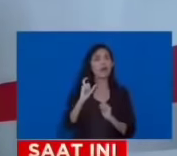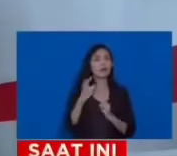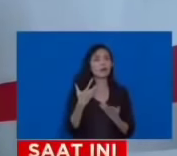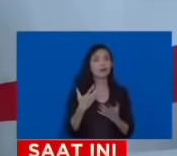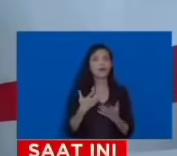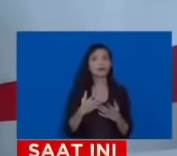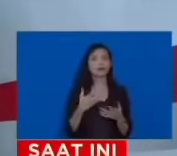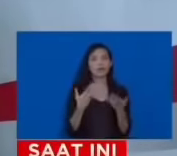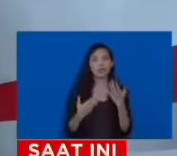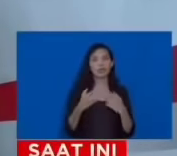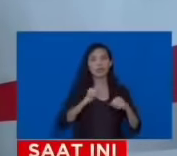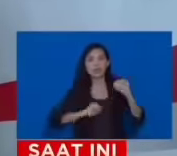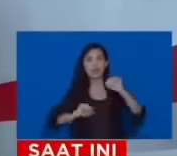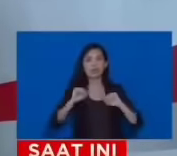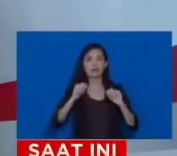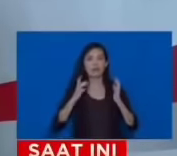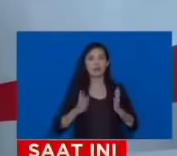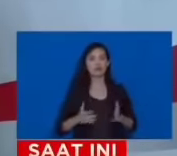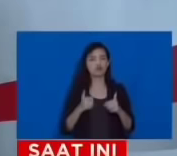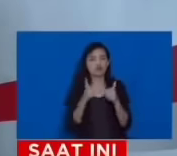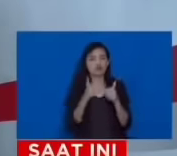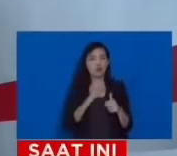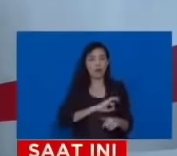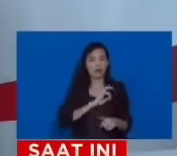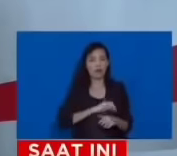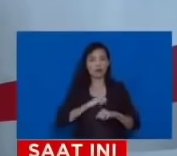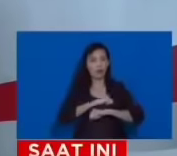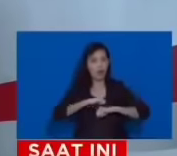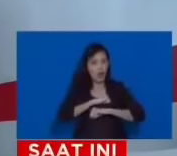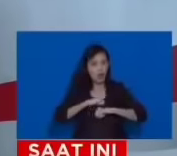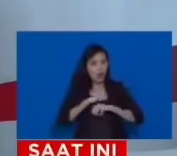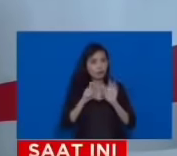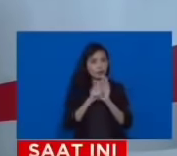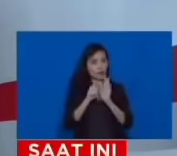bermanfaat. Kemudian kendalikan emosi,